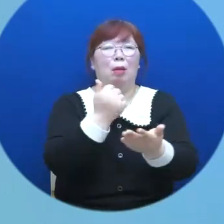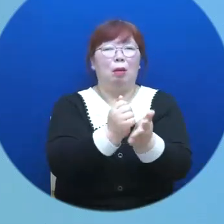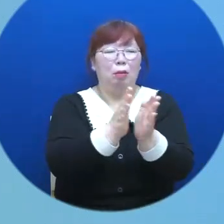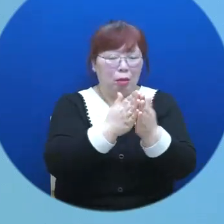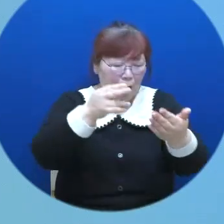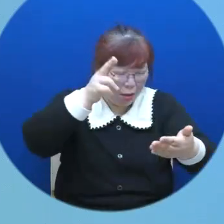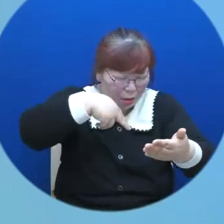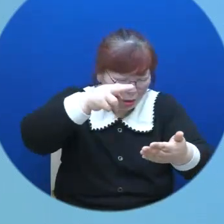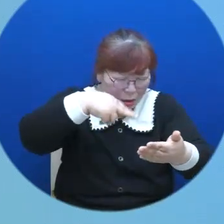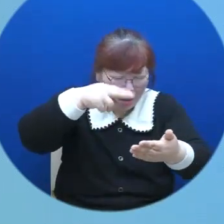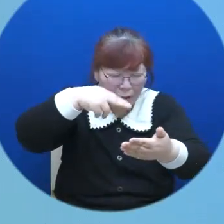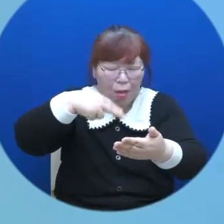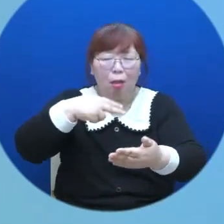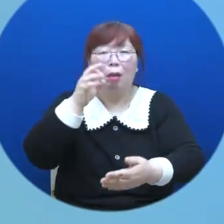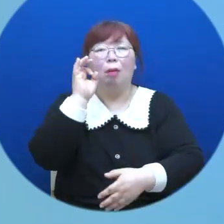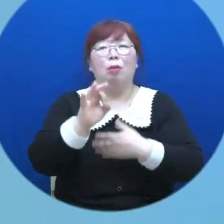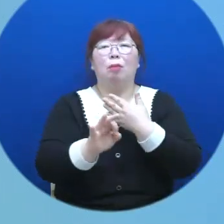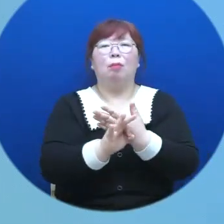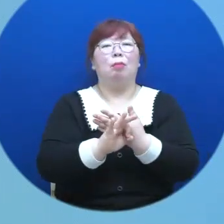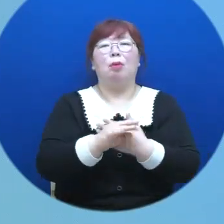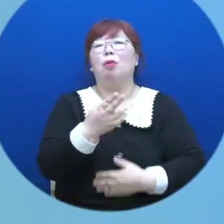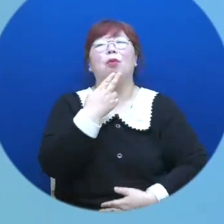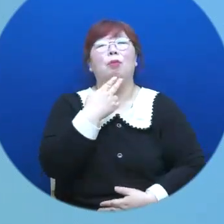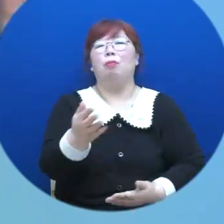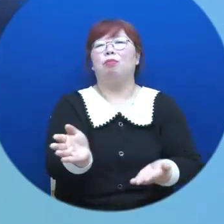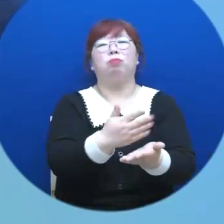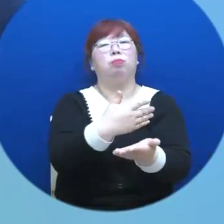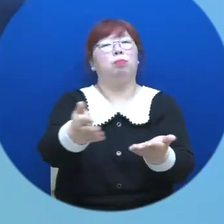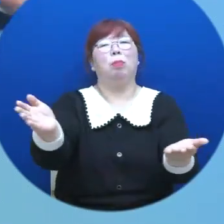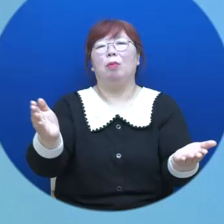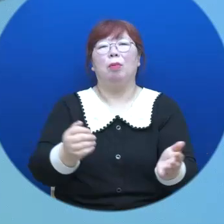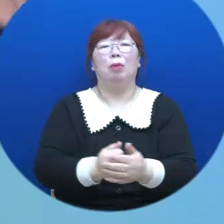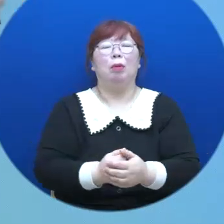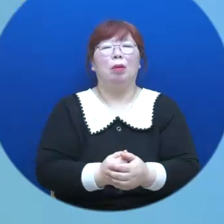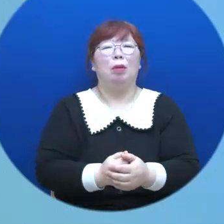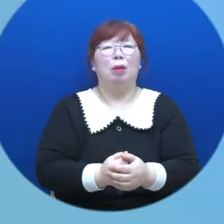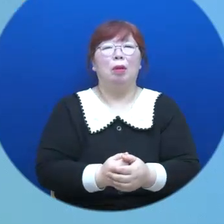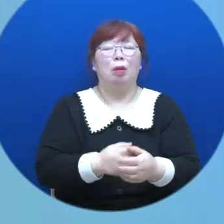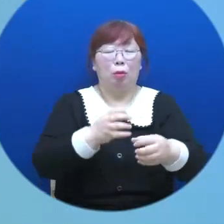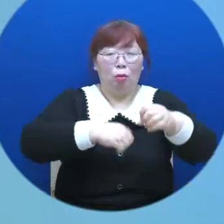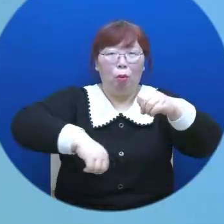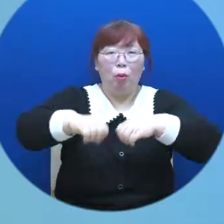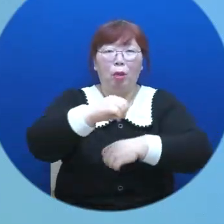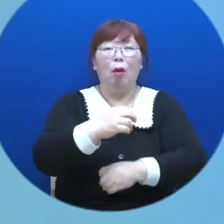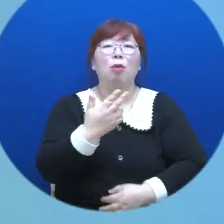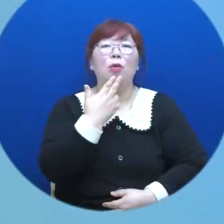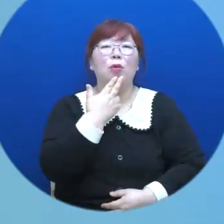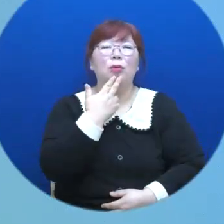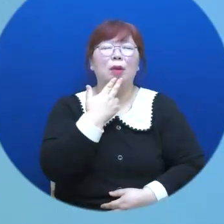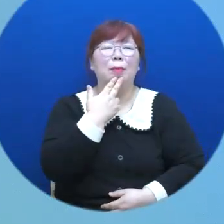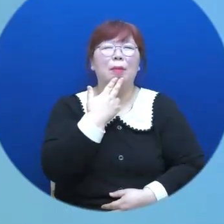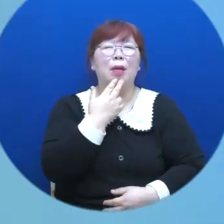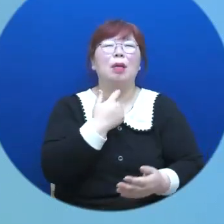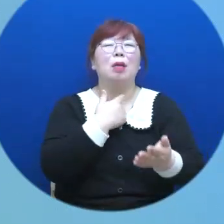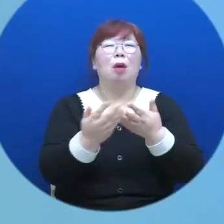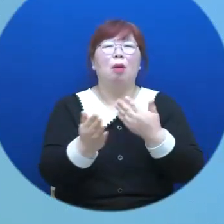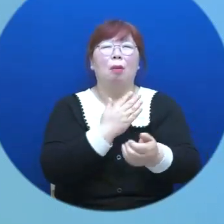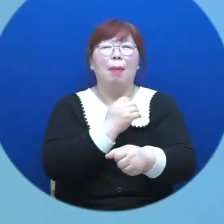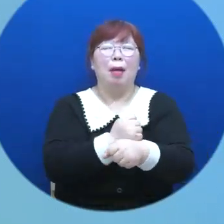곳도 찾아볼 수가 없어요. 도리어 요셉이 겪는 삶의 현장은